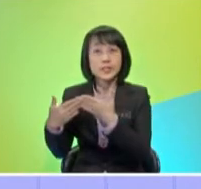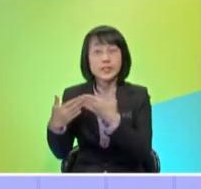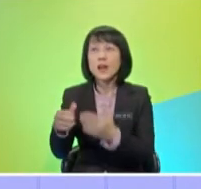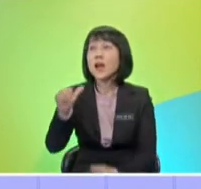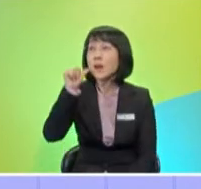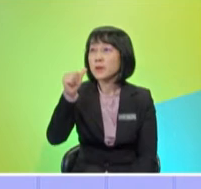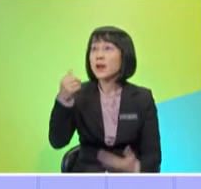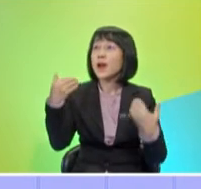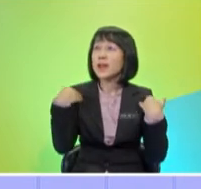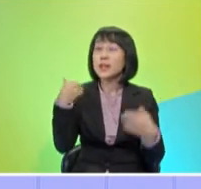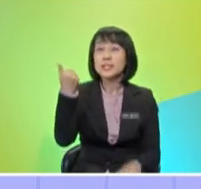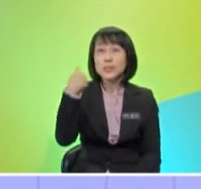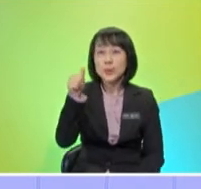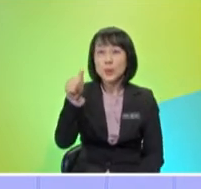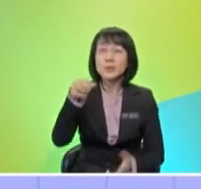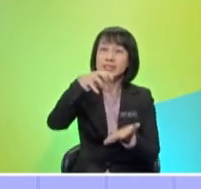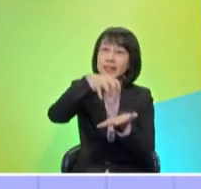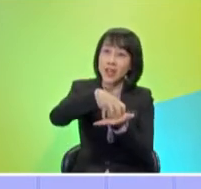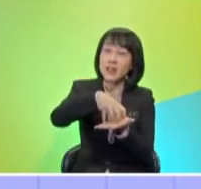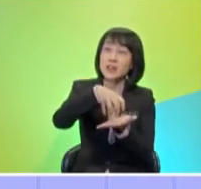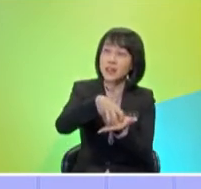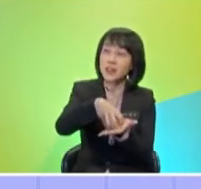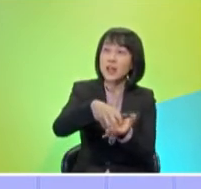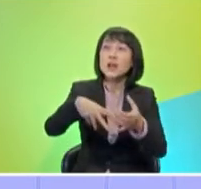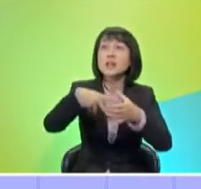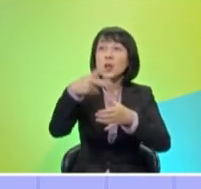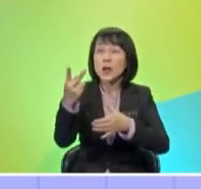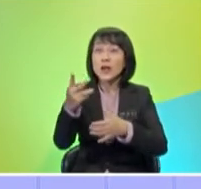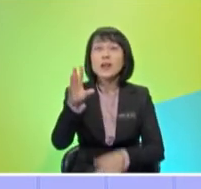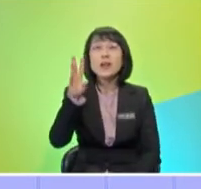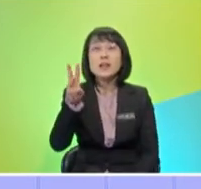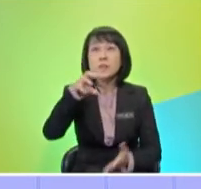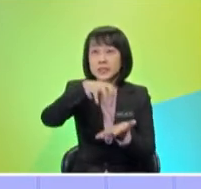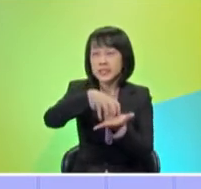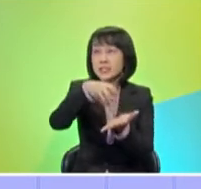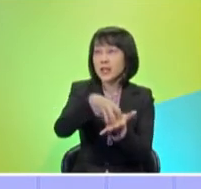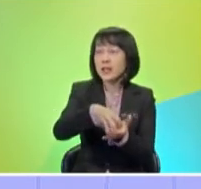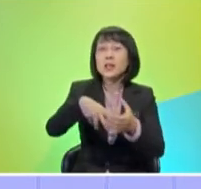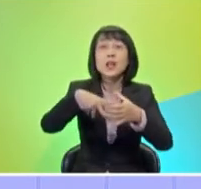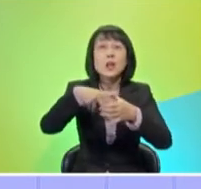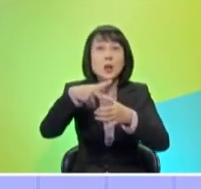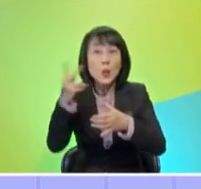mempunyai 10 biji sedapnya dia mengeluarkan 6 biji keluarga